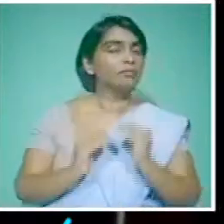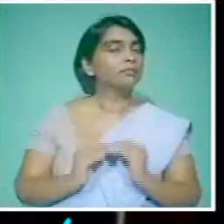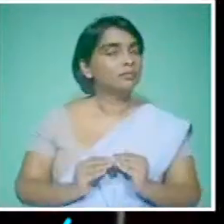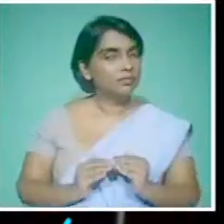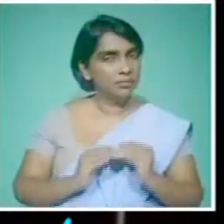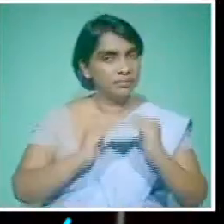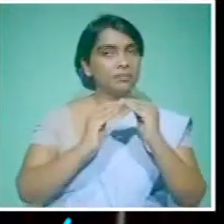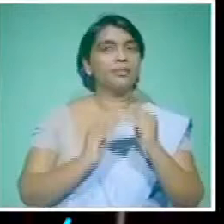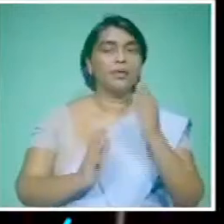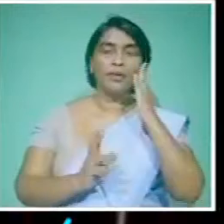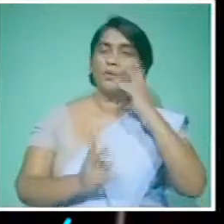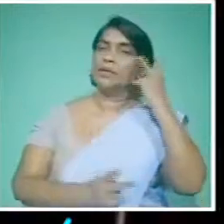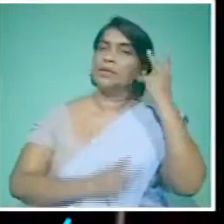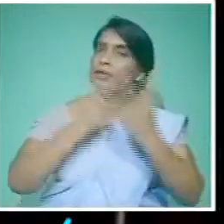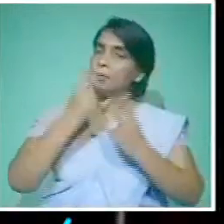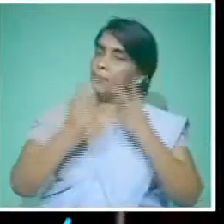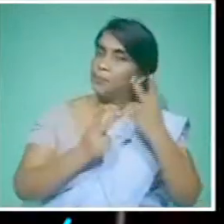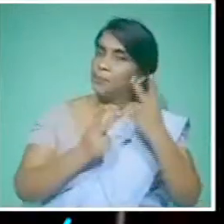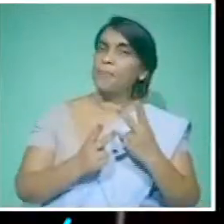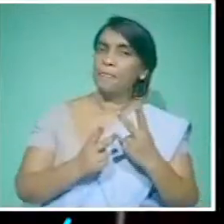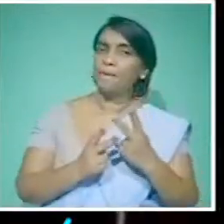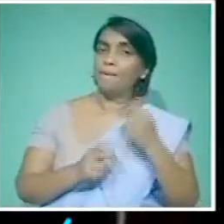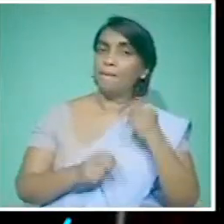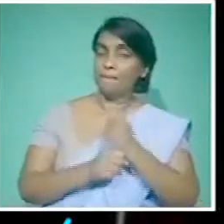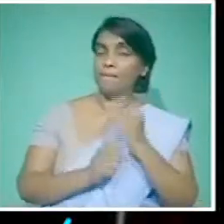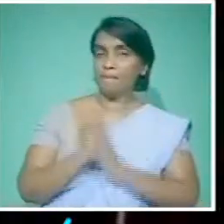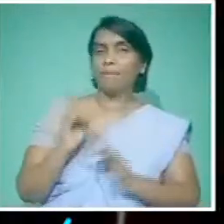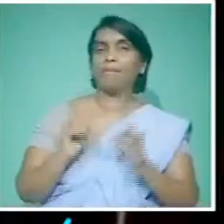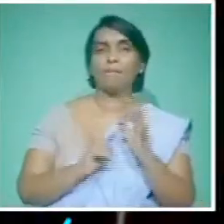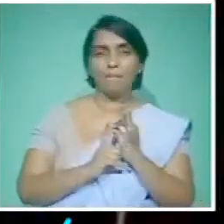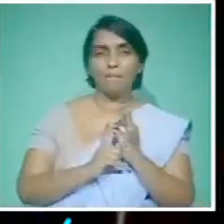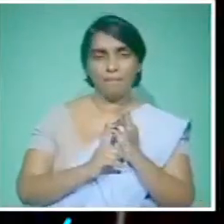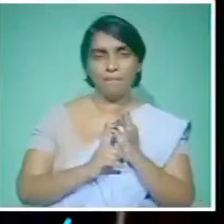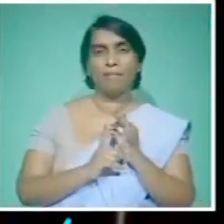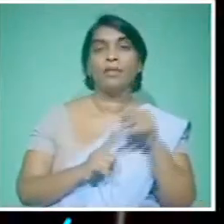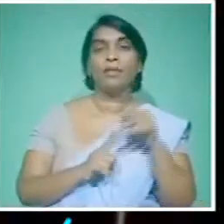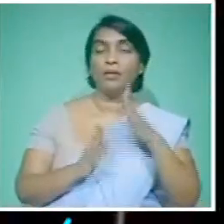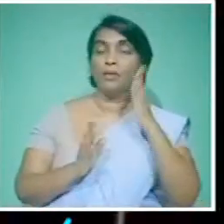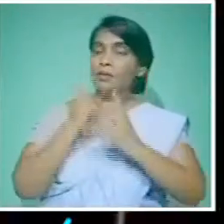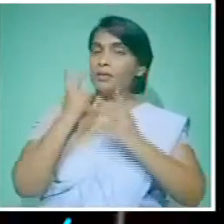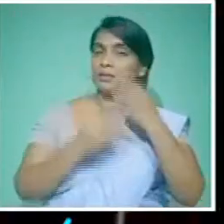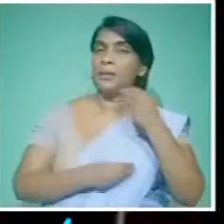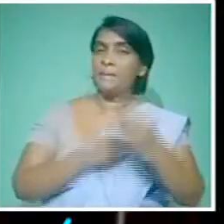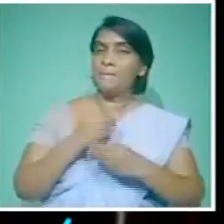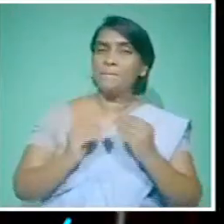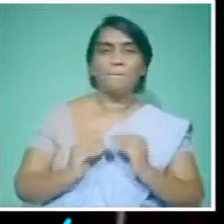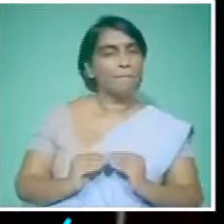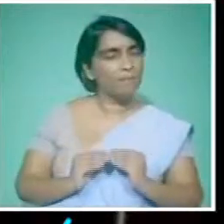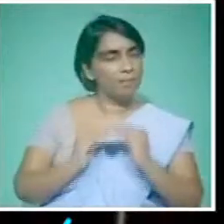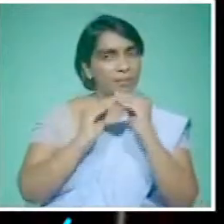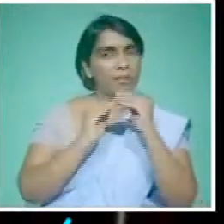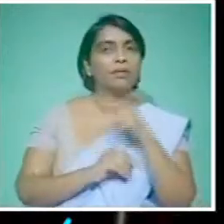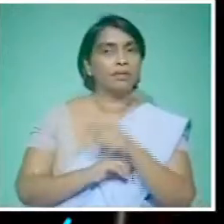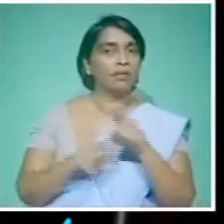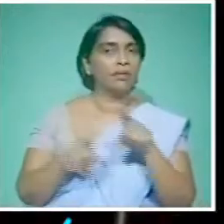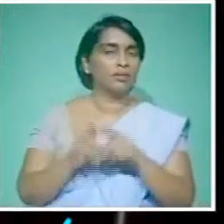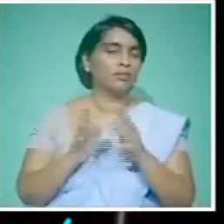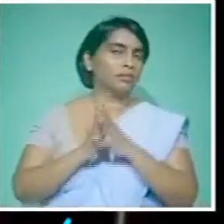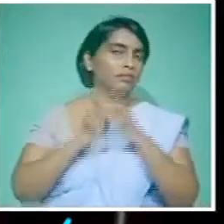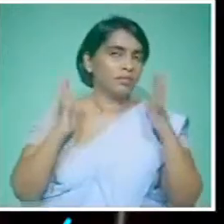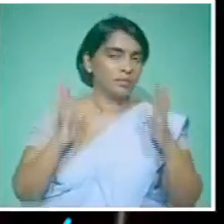දාන්න මේ සංචාරක මම රාජ්‍ය ඇමතිණියක් හැටියට මේ සංචාරක ව්‍යාපාරයේ ගොඩ දාන්න එතුමා